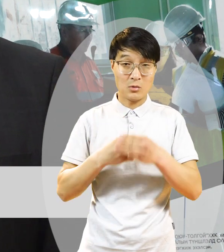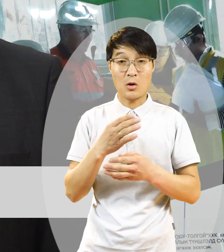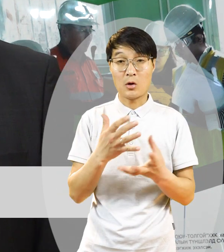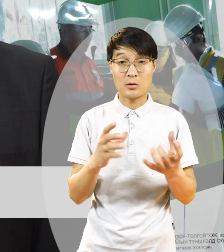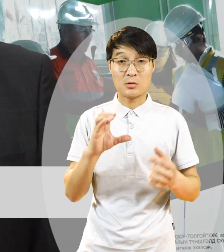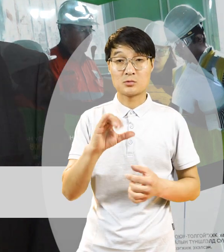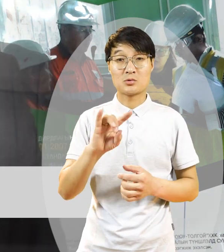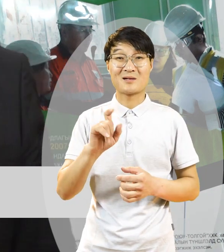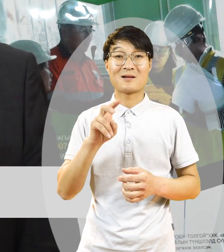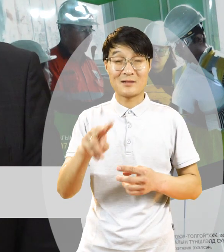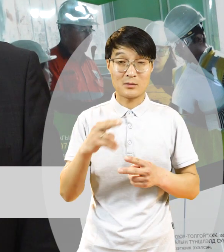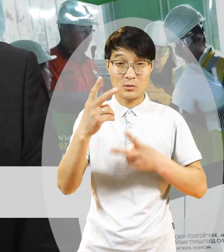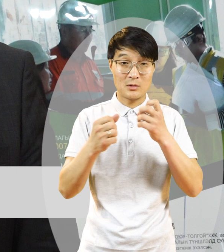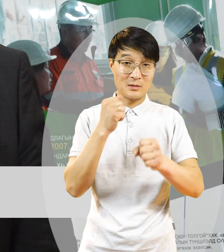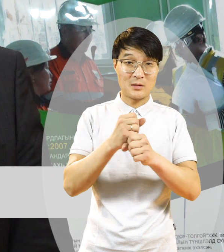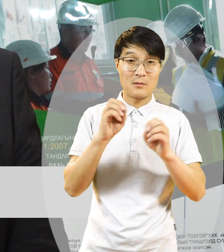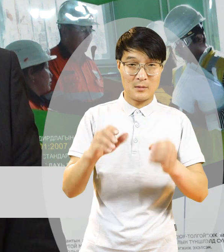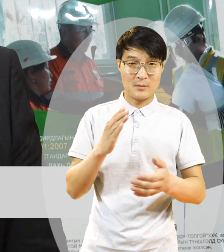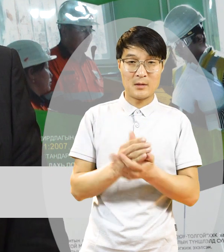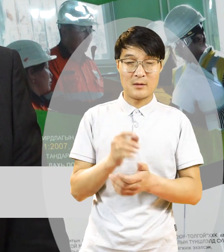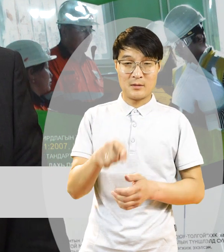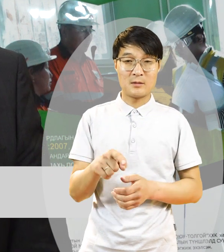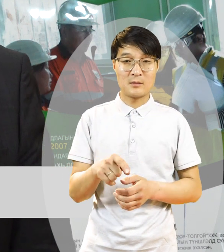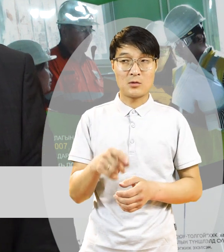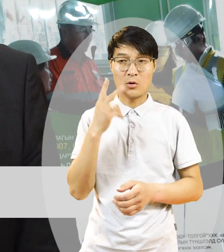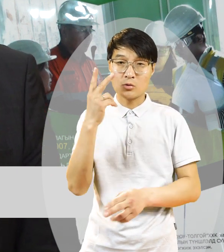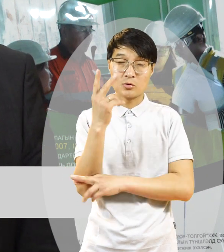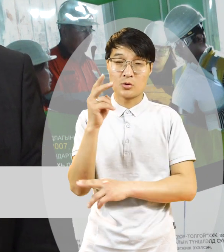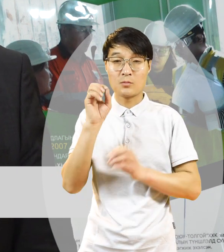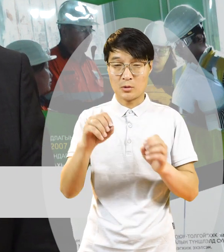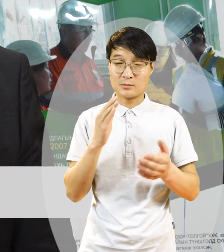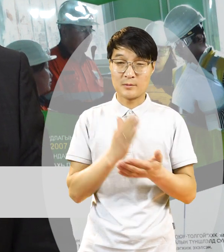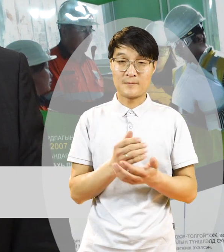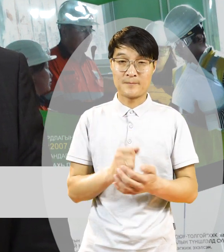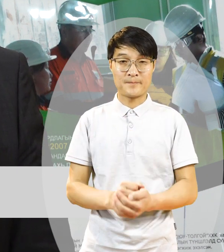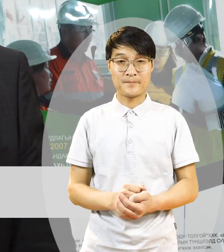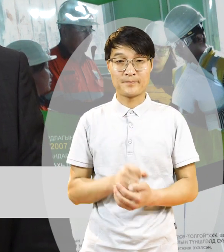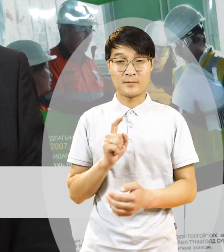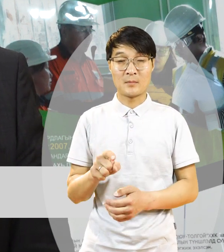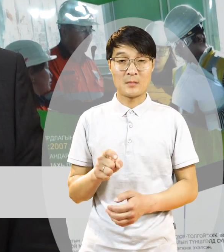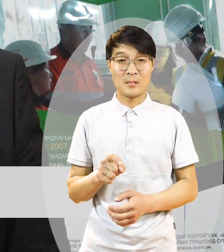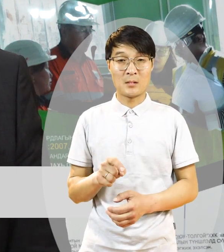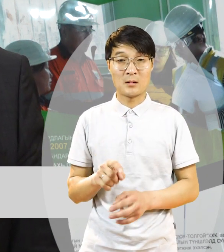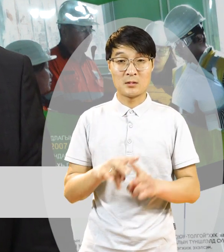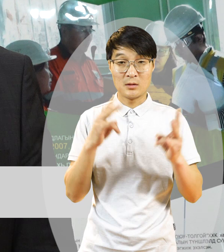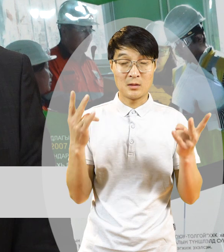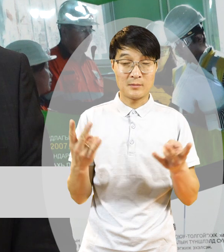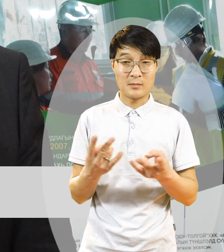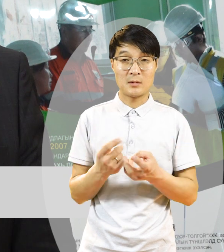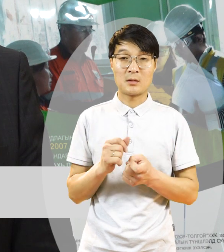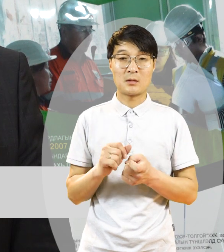зохион байгуулагдаж байгаа сонслог байгаа. За энэ хүү арга хэмжээ маань одоо Дорнтой аймагт 2 өдөр зохион байгуулагдсан. За энэ хүрээндээ бас нийгмийн түншлэлийн